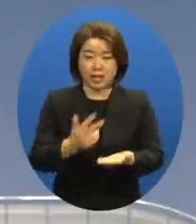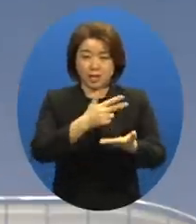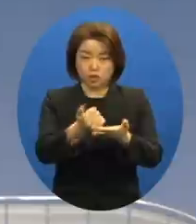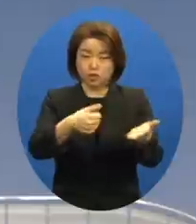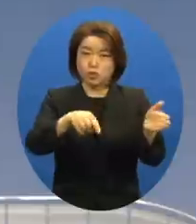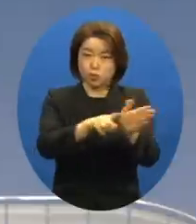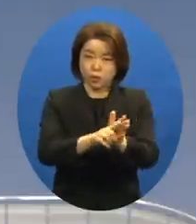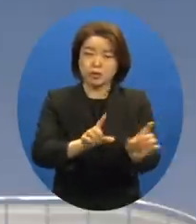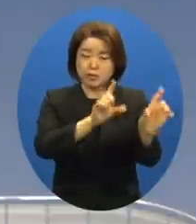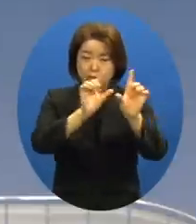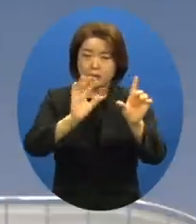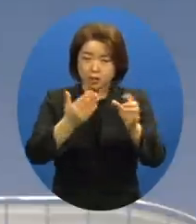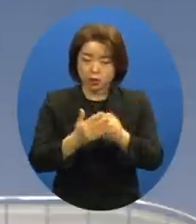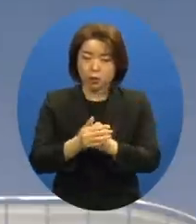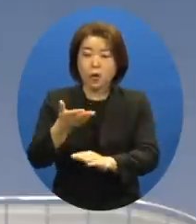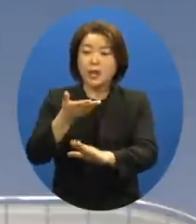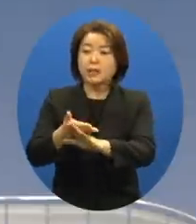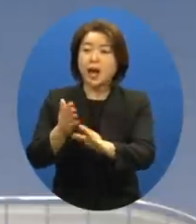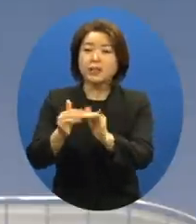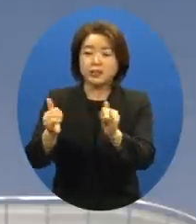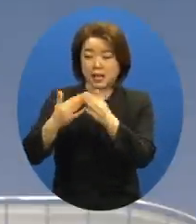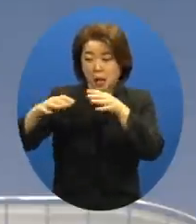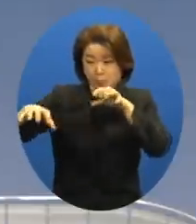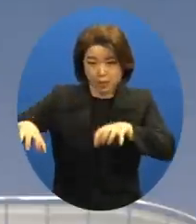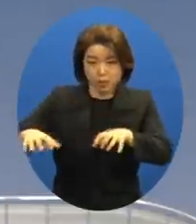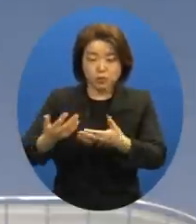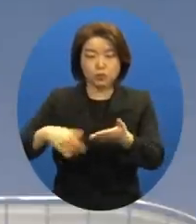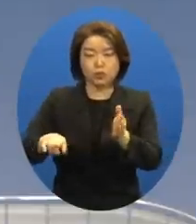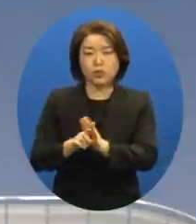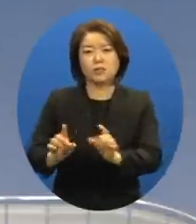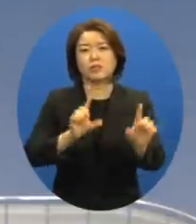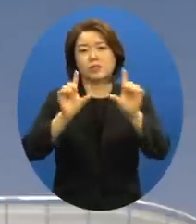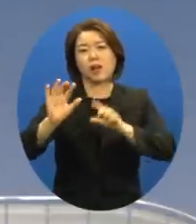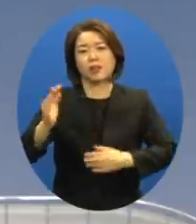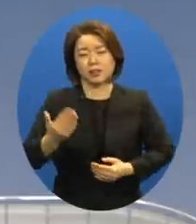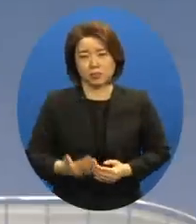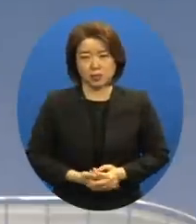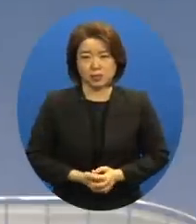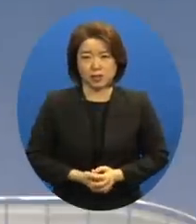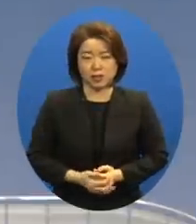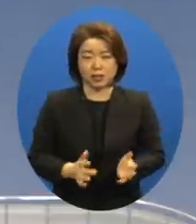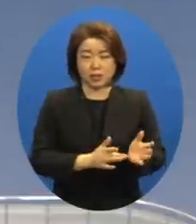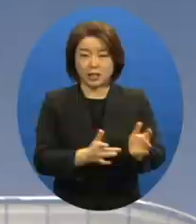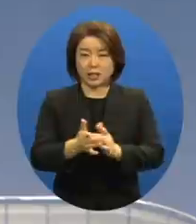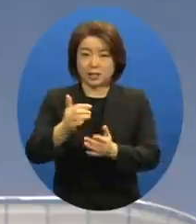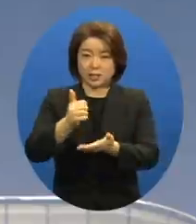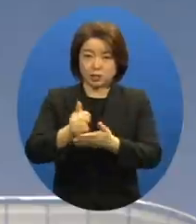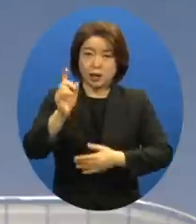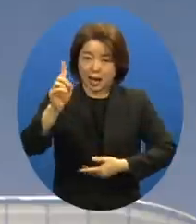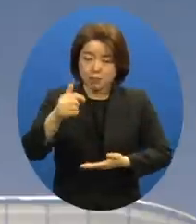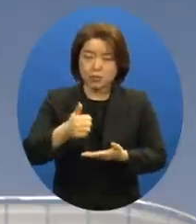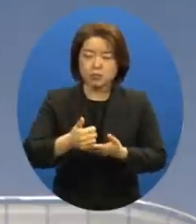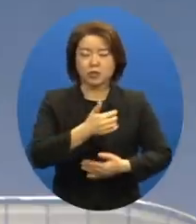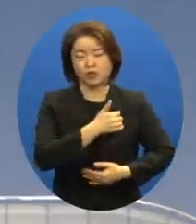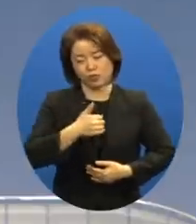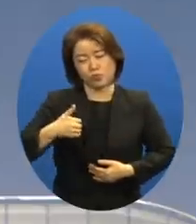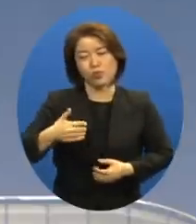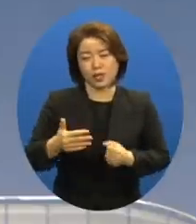위해서 살게 되고 다른 사람 이웃을 위해서 살게 되거든요 예수님 한 분이면 충분하니까요